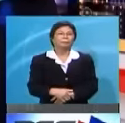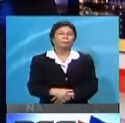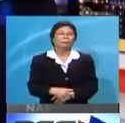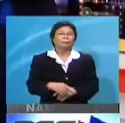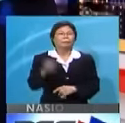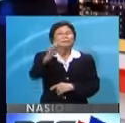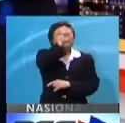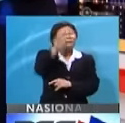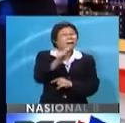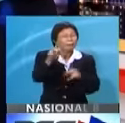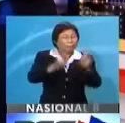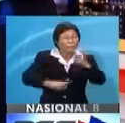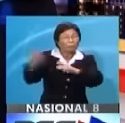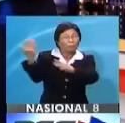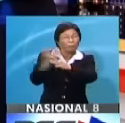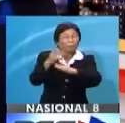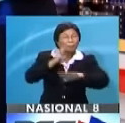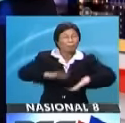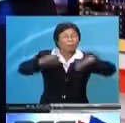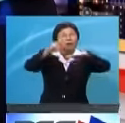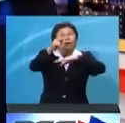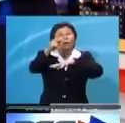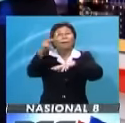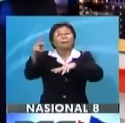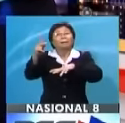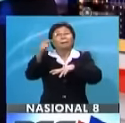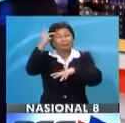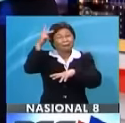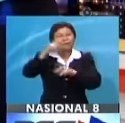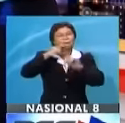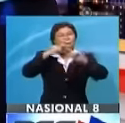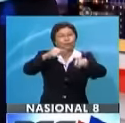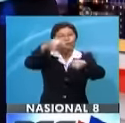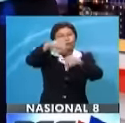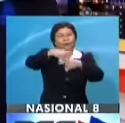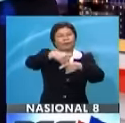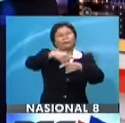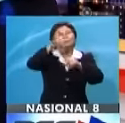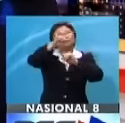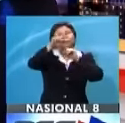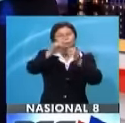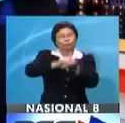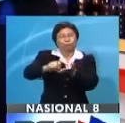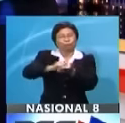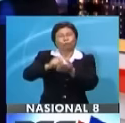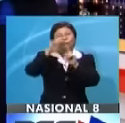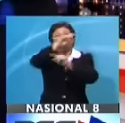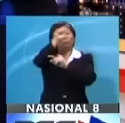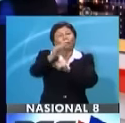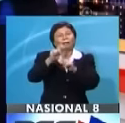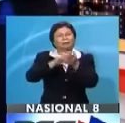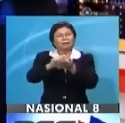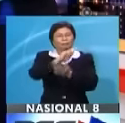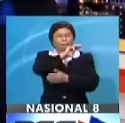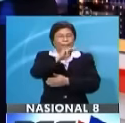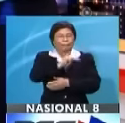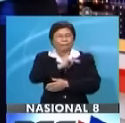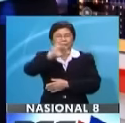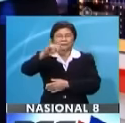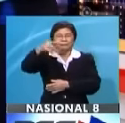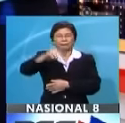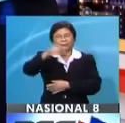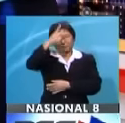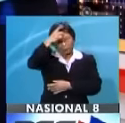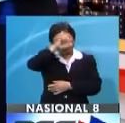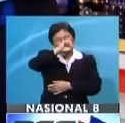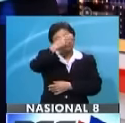Persoalan mengenai penduduk terjejas banjir di Kuala Krai, Kelantan turut dijawab dalam sesi soalisan. Menteri di Jabatan Perdana Menteri Datuk Seri Dr.